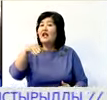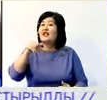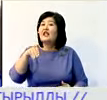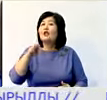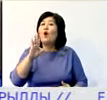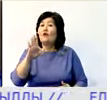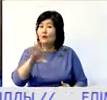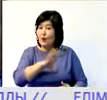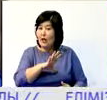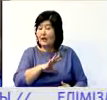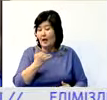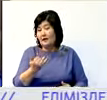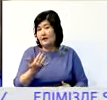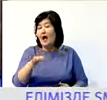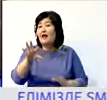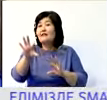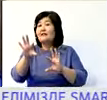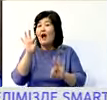тұрған. Таңдау